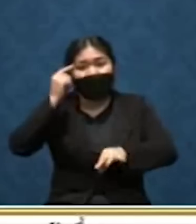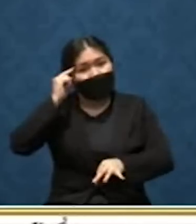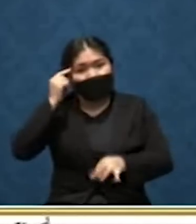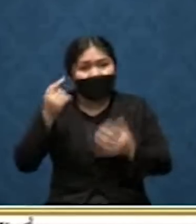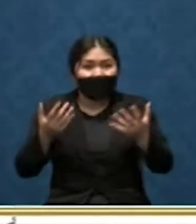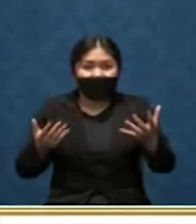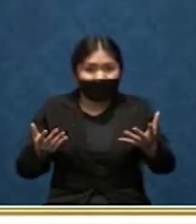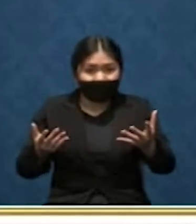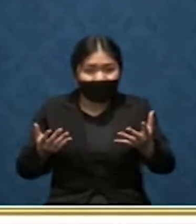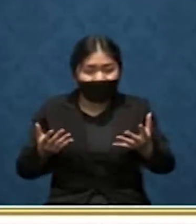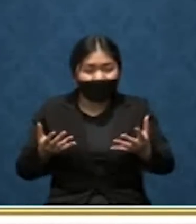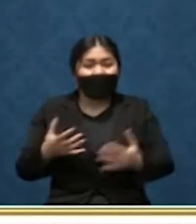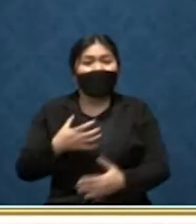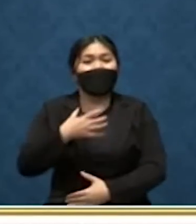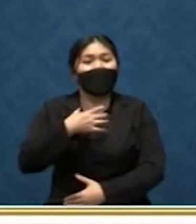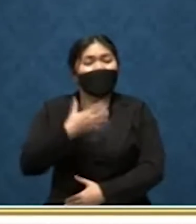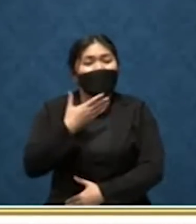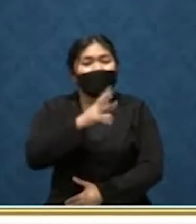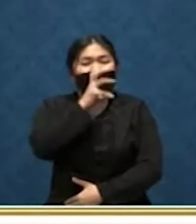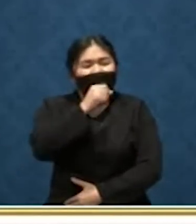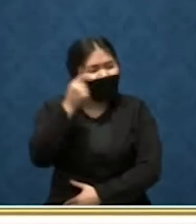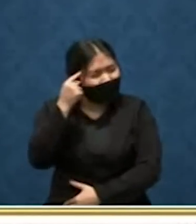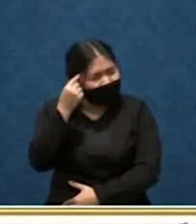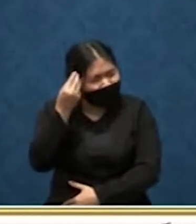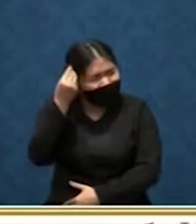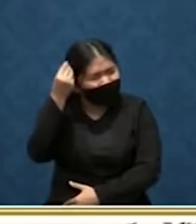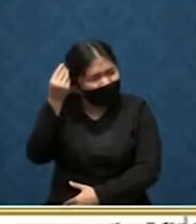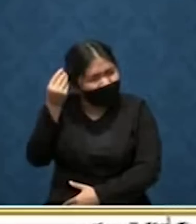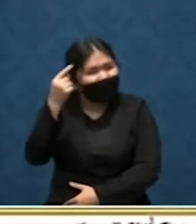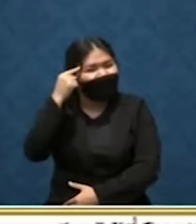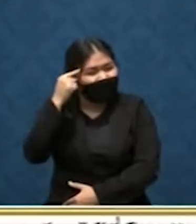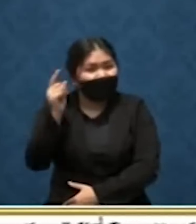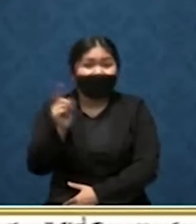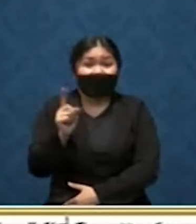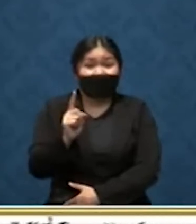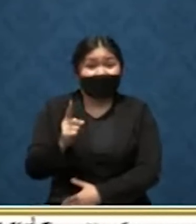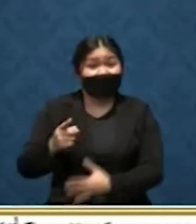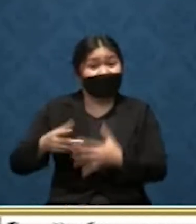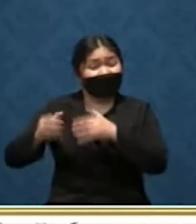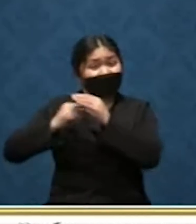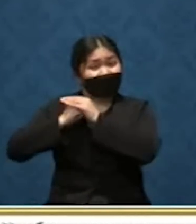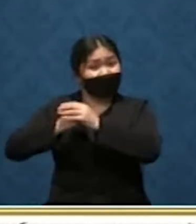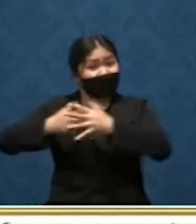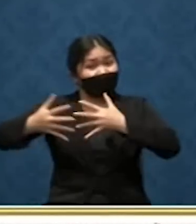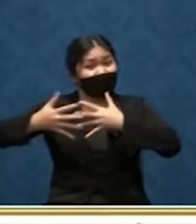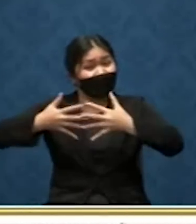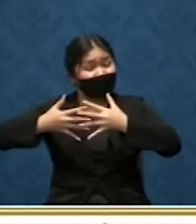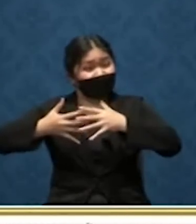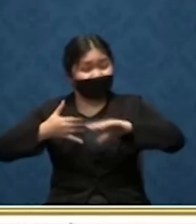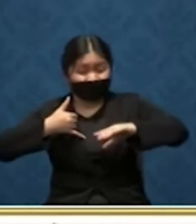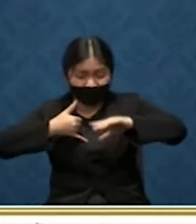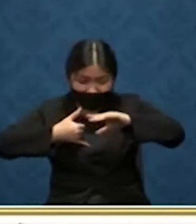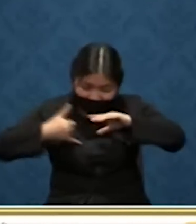ผมอยากให้เราลองจิตนาการกับบรรดาจีนเท่าที่ผ่านตอมอเข้าประเทศมา